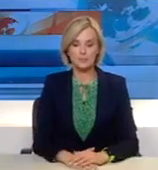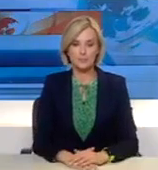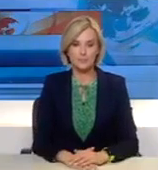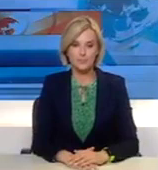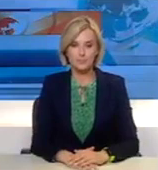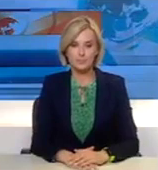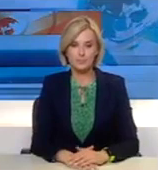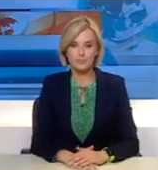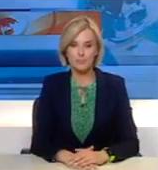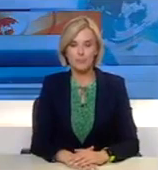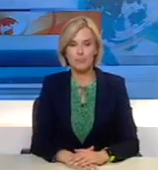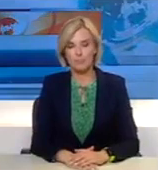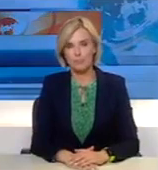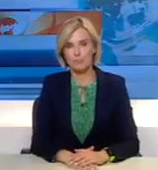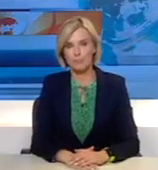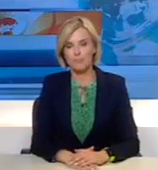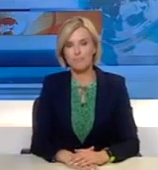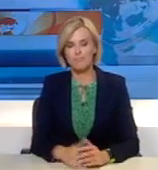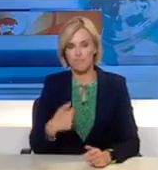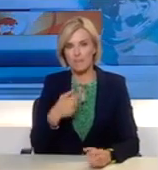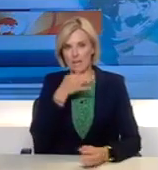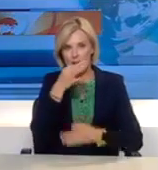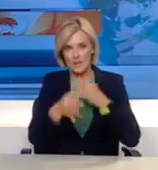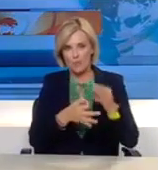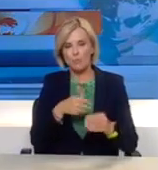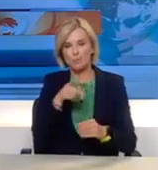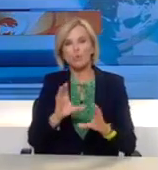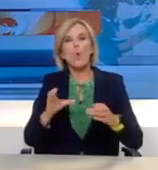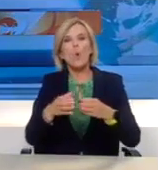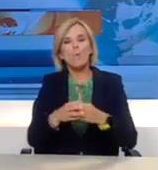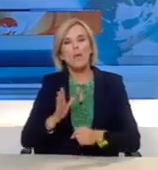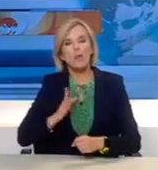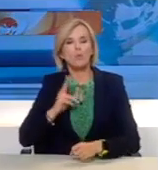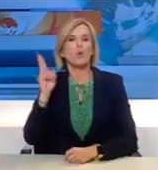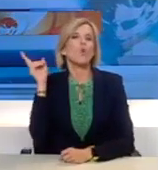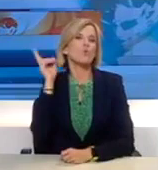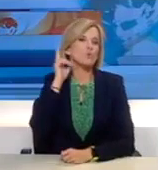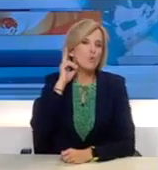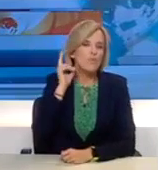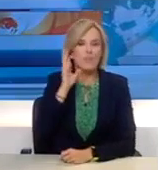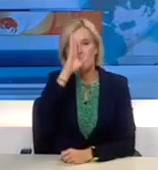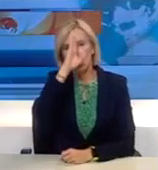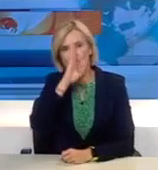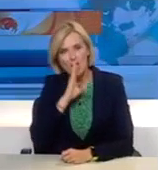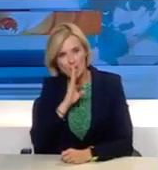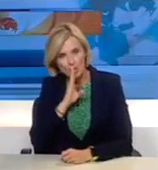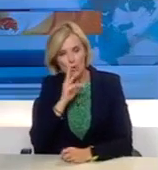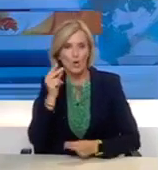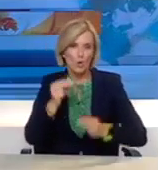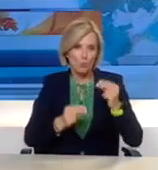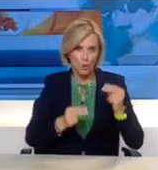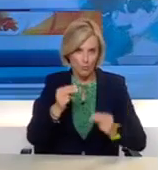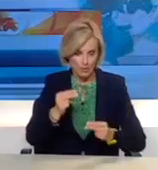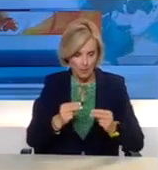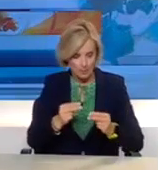Να αρχίσω από το τελευταίο. Η αλήθεια είναι ότι αυτή η ομάδα συνανθρώπων μας που έχουν προβλήματα